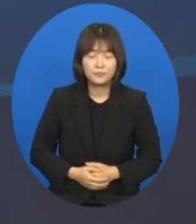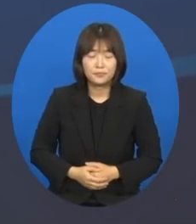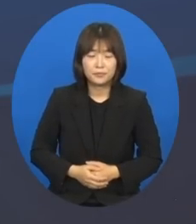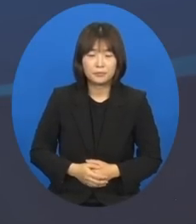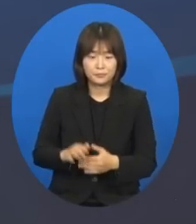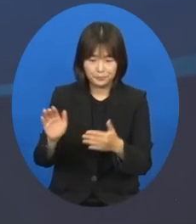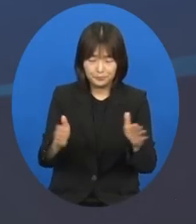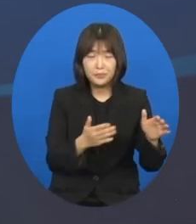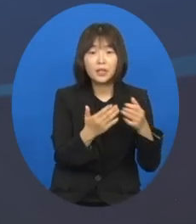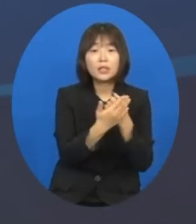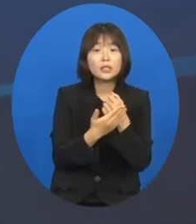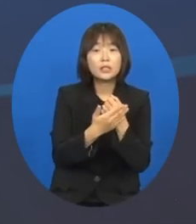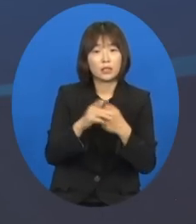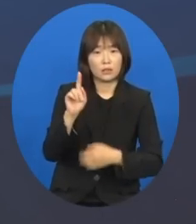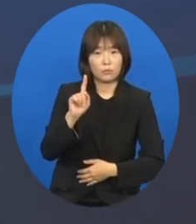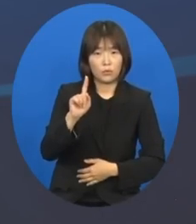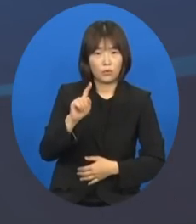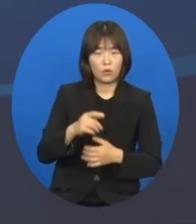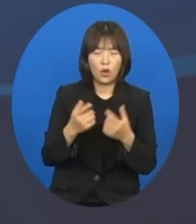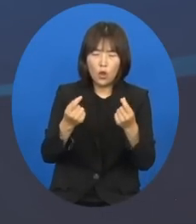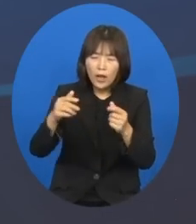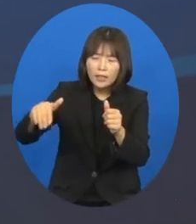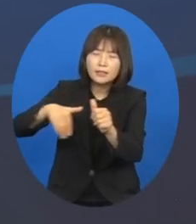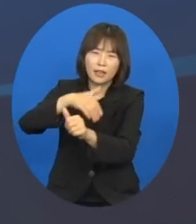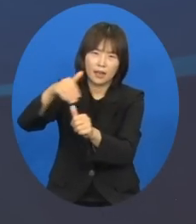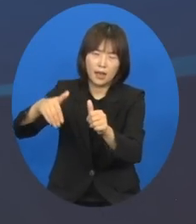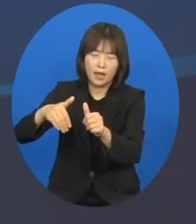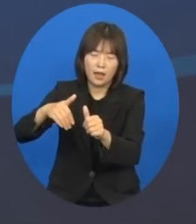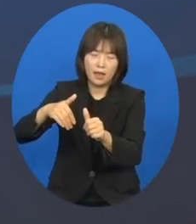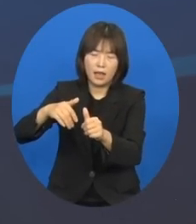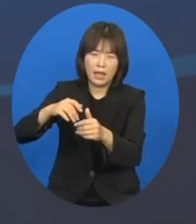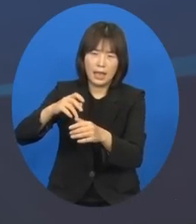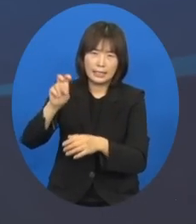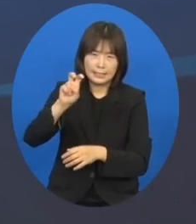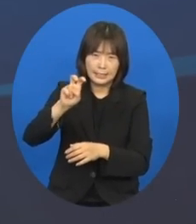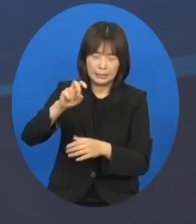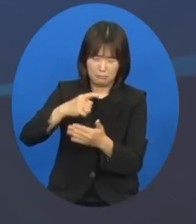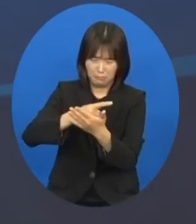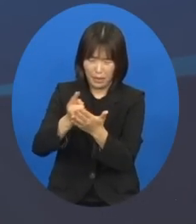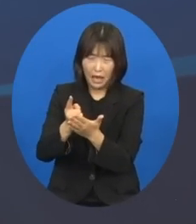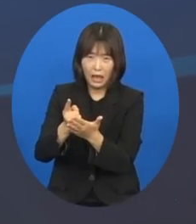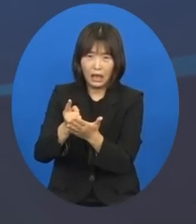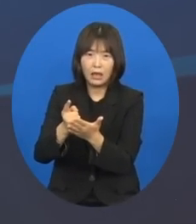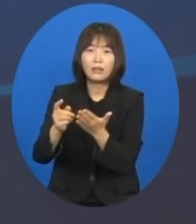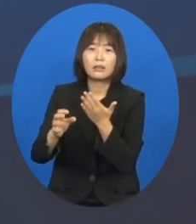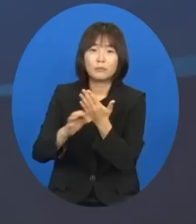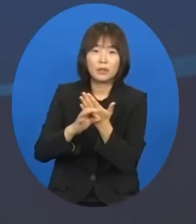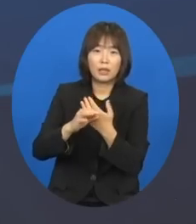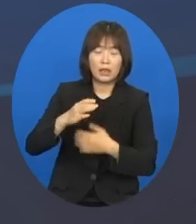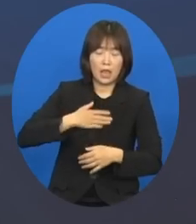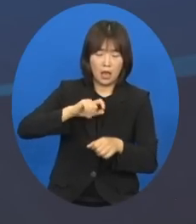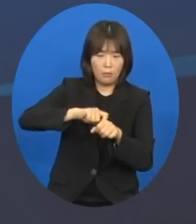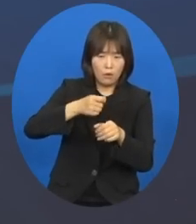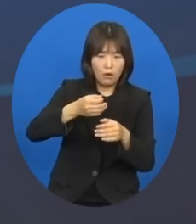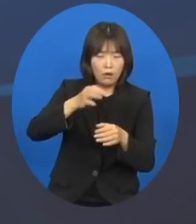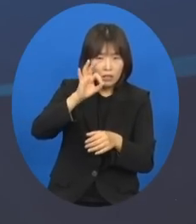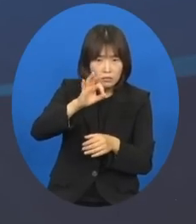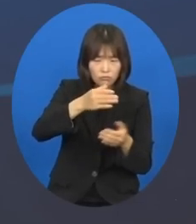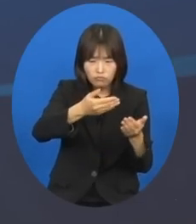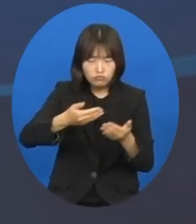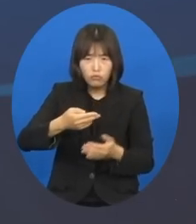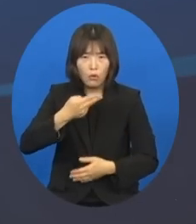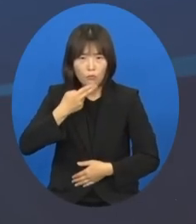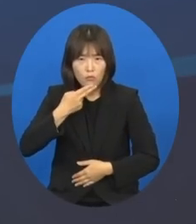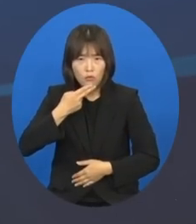뭐냐 똑같은 상황에서 20키로 오바를 했는데 나에게 벌금을 주지도 않고